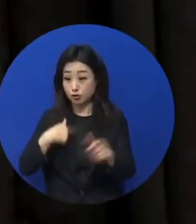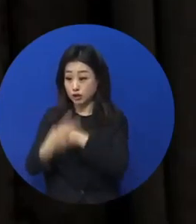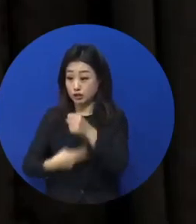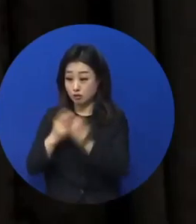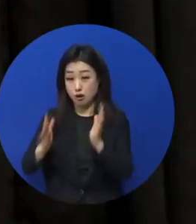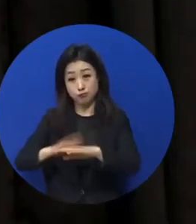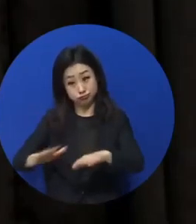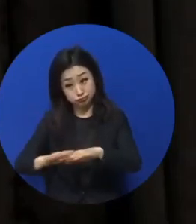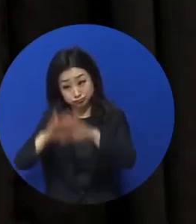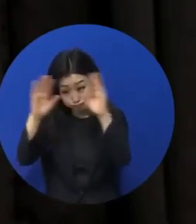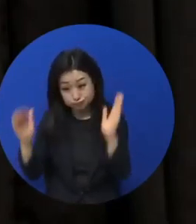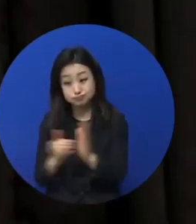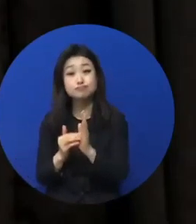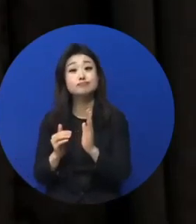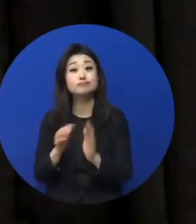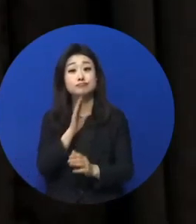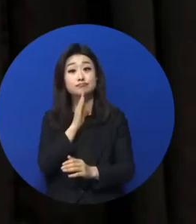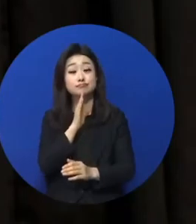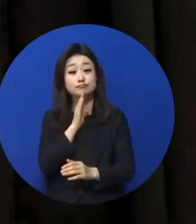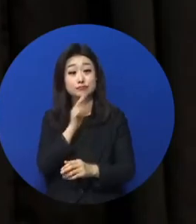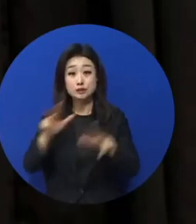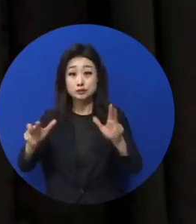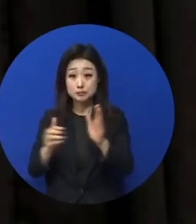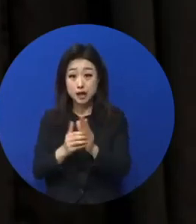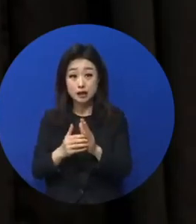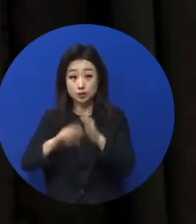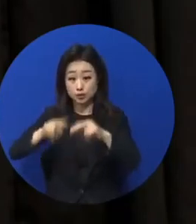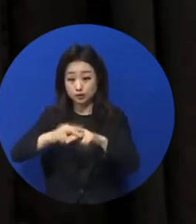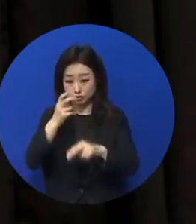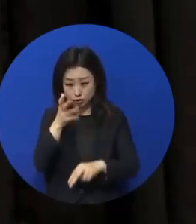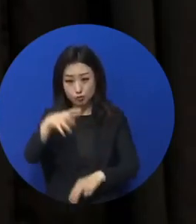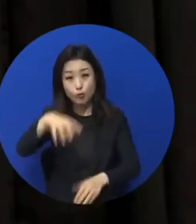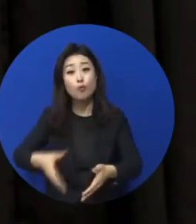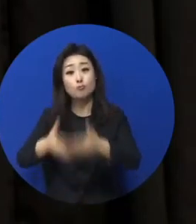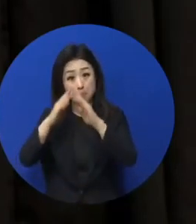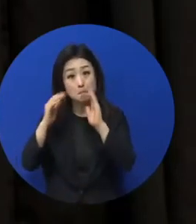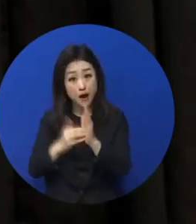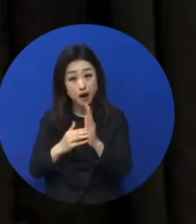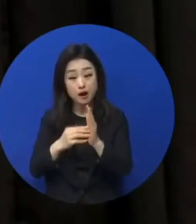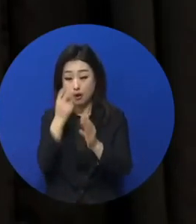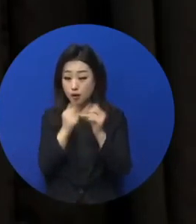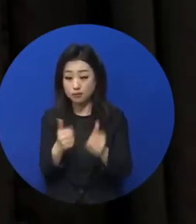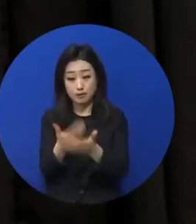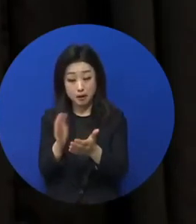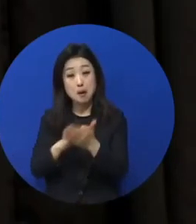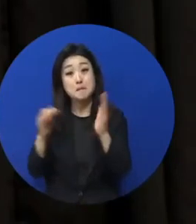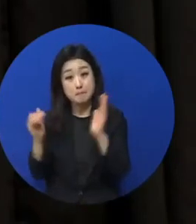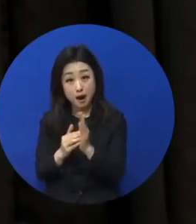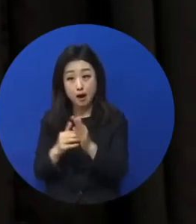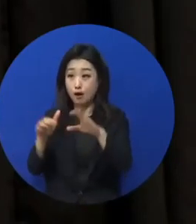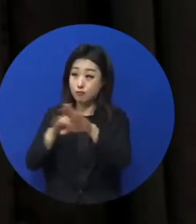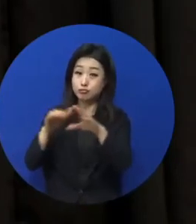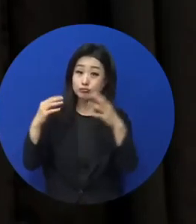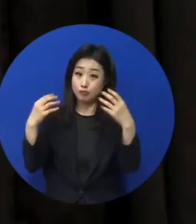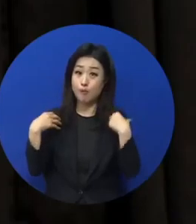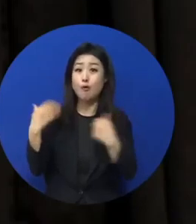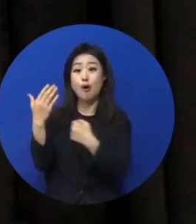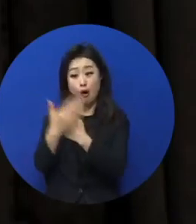풀어냈습니다. 어떤 정권도 하지 못했던 공수처를 설치하고 검찰을 개혁하고 있습니다. 문재인 대통령